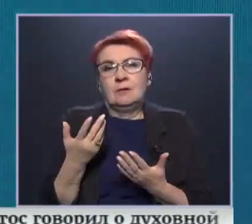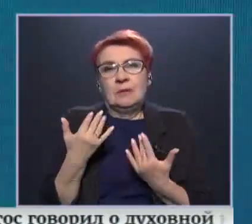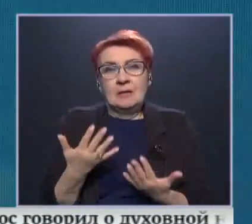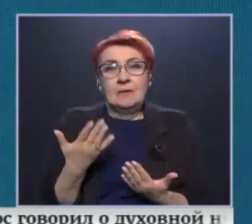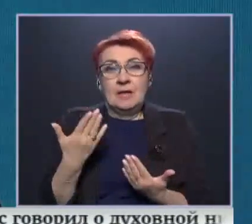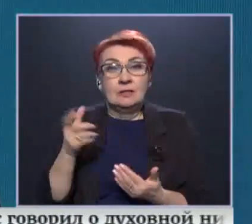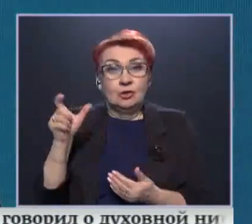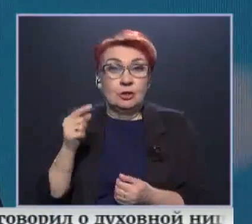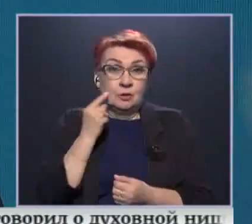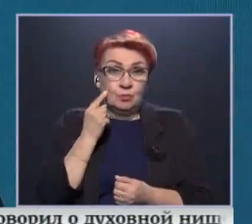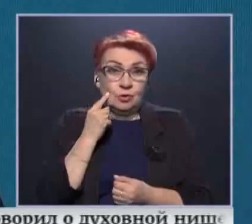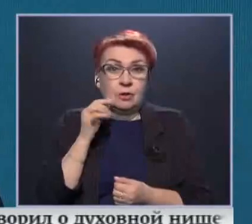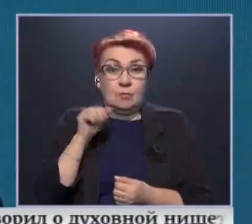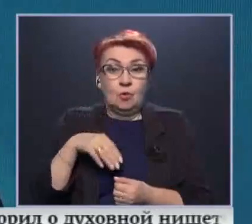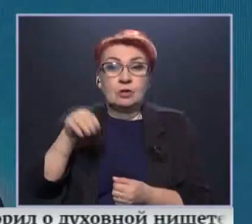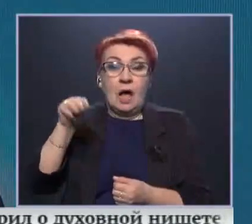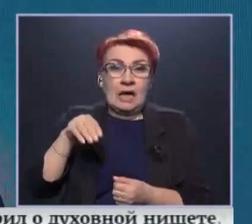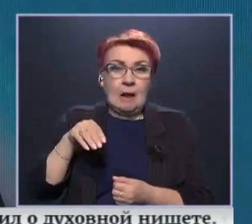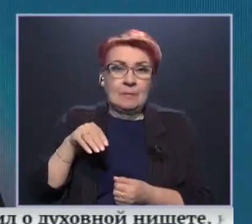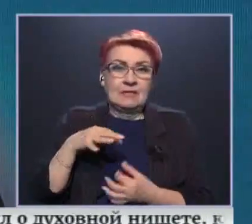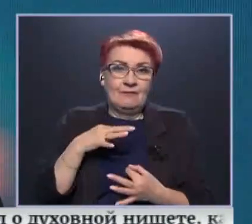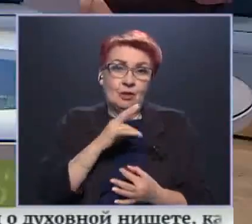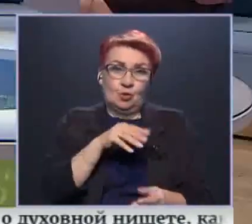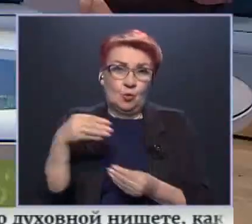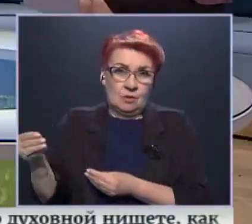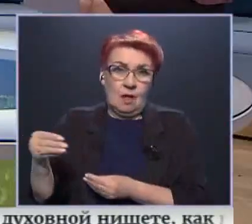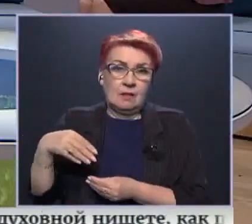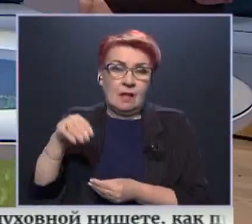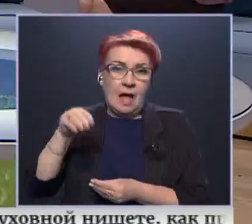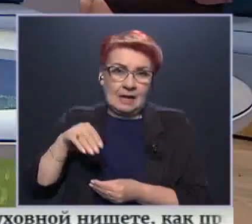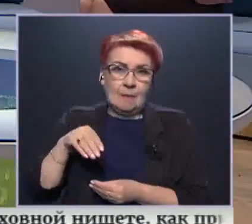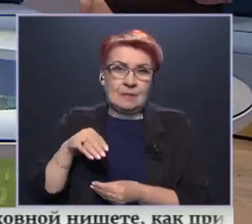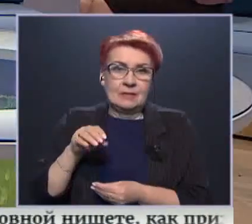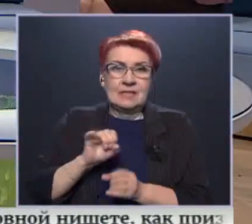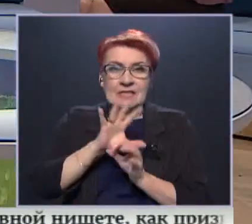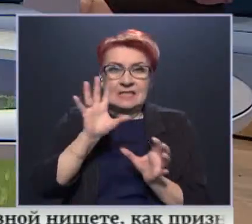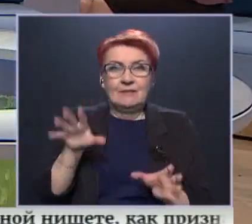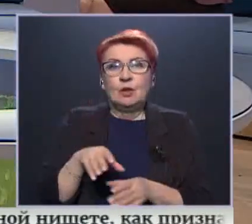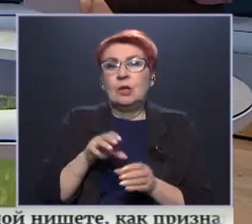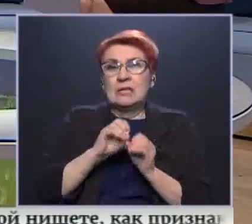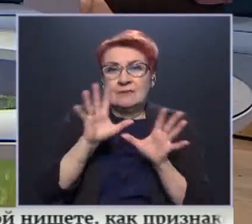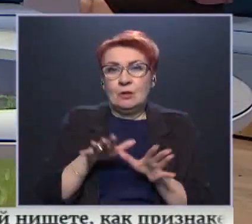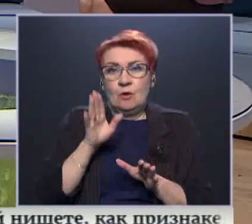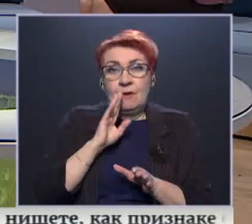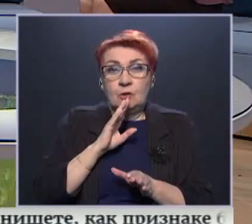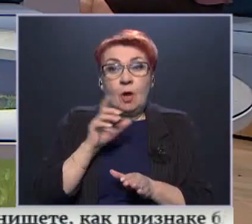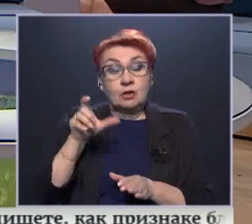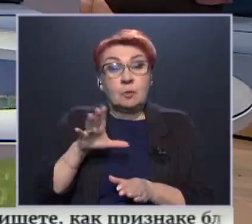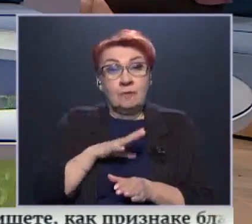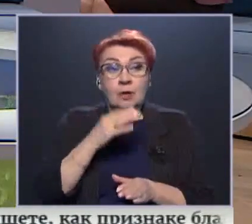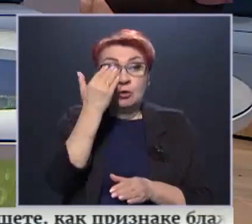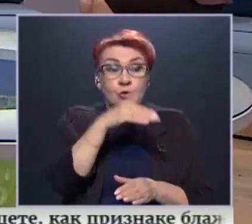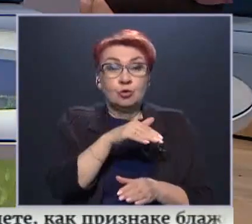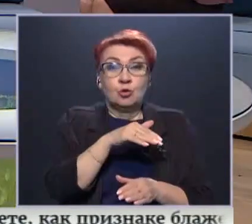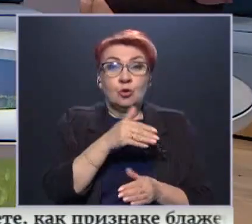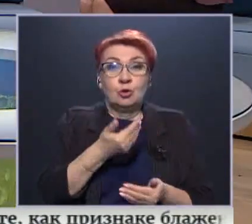Если человек смущается, ну, можно окропить святой водой, я думаю, и не надо смущаться этого. А человек же, бывает, живет чужой жизнью. Но это никак